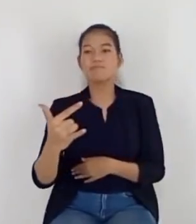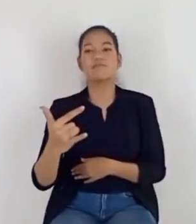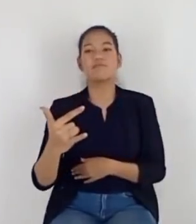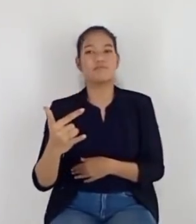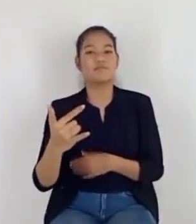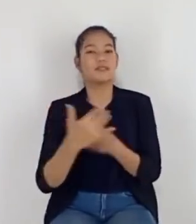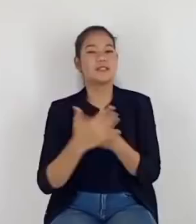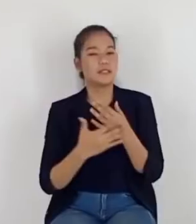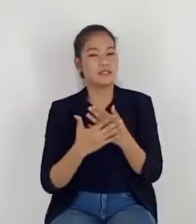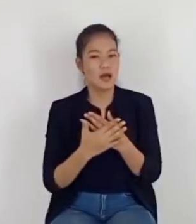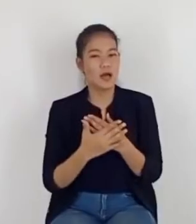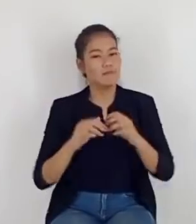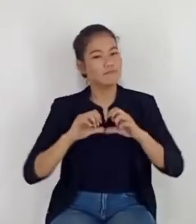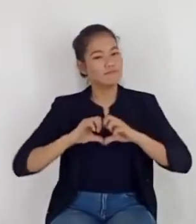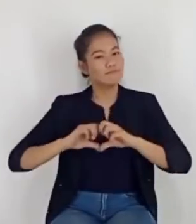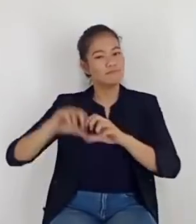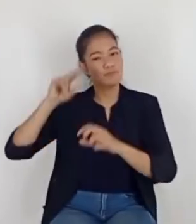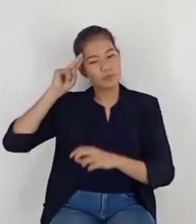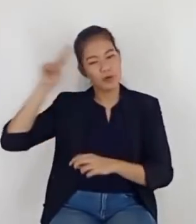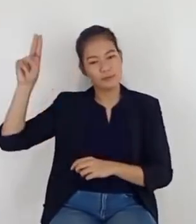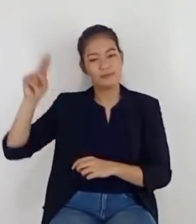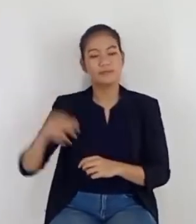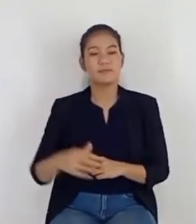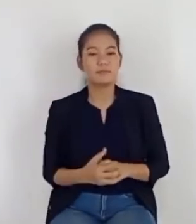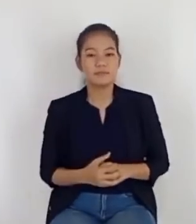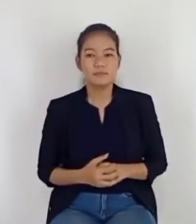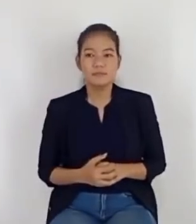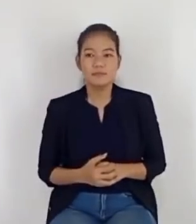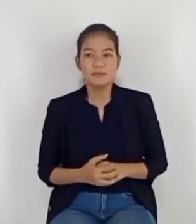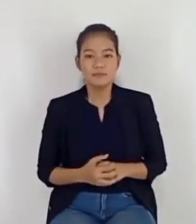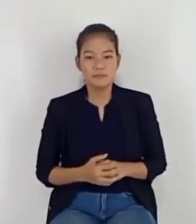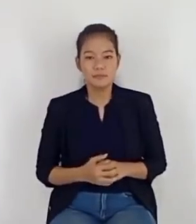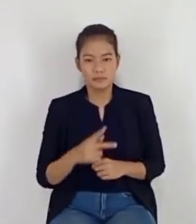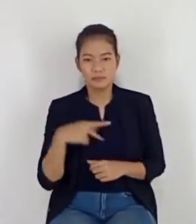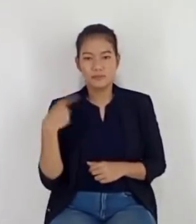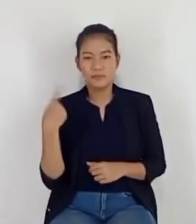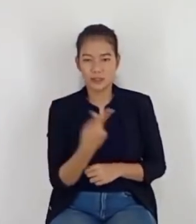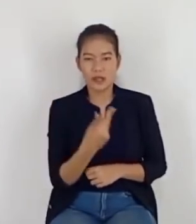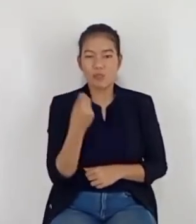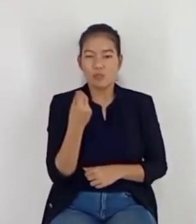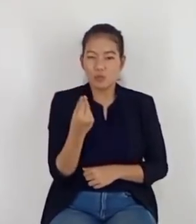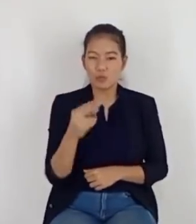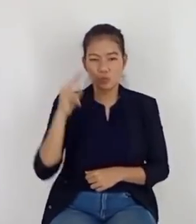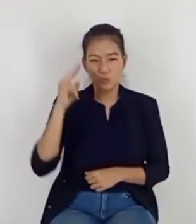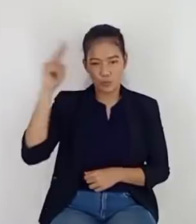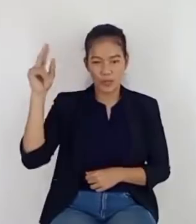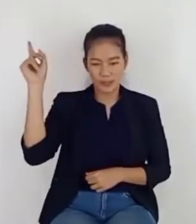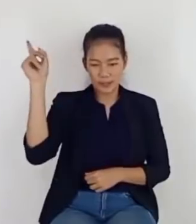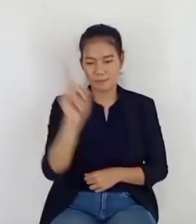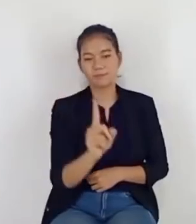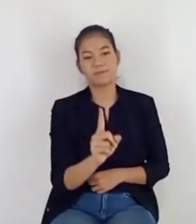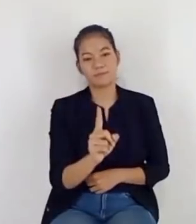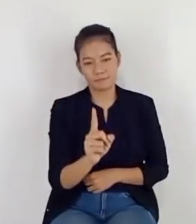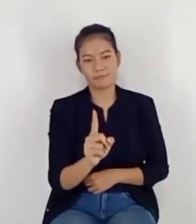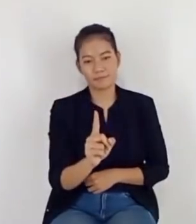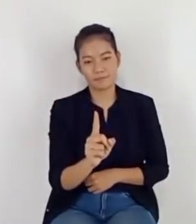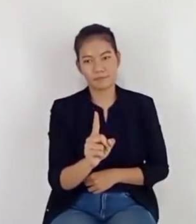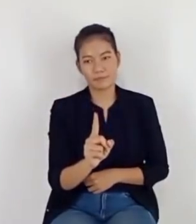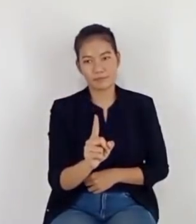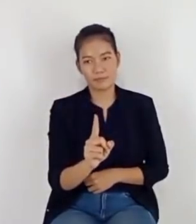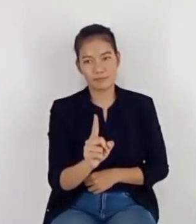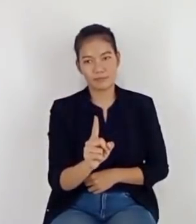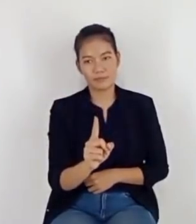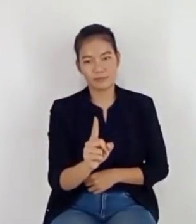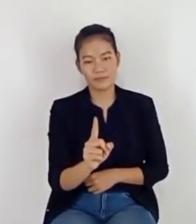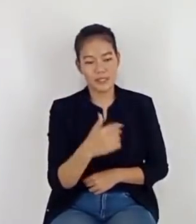dan serta mencintai Tuhan. Kita menantikan kedatangan Yesus kembali dengan